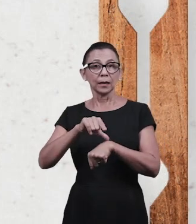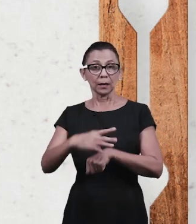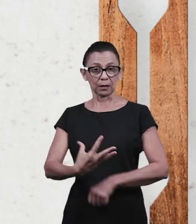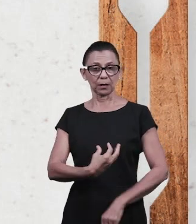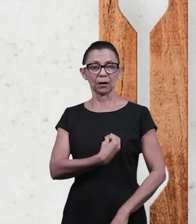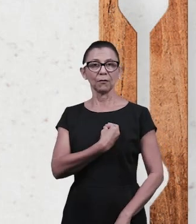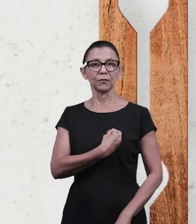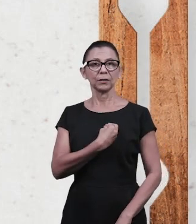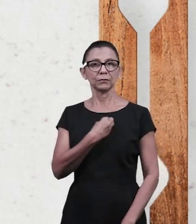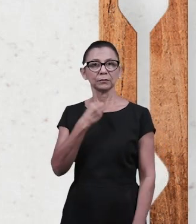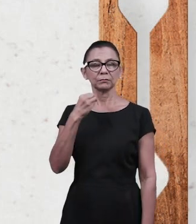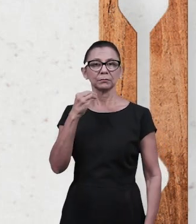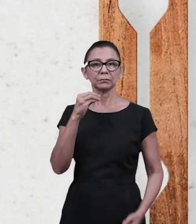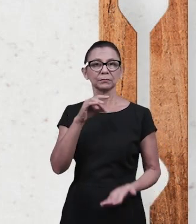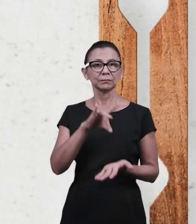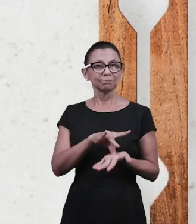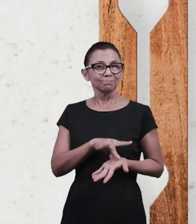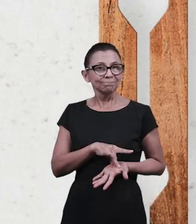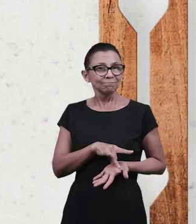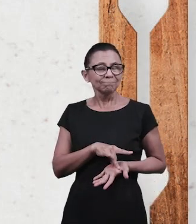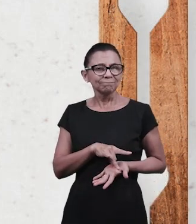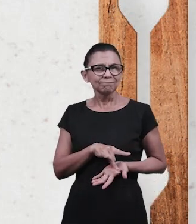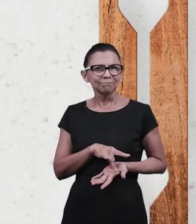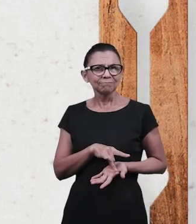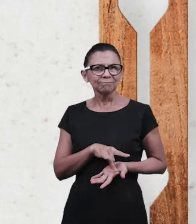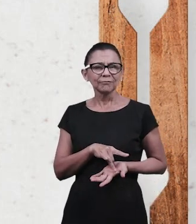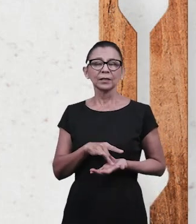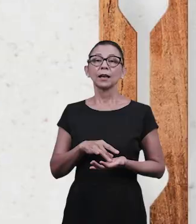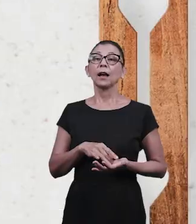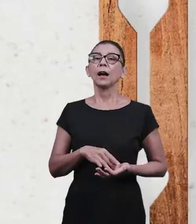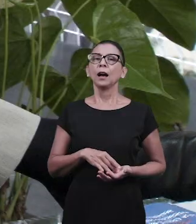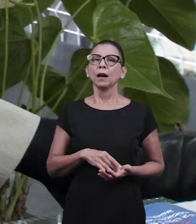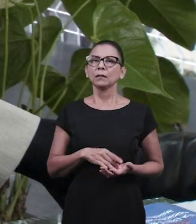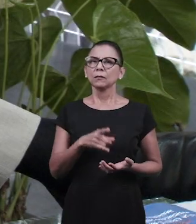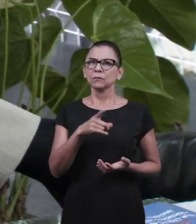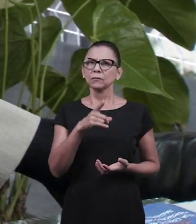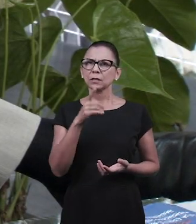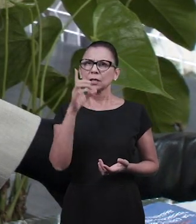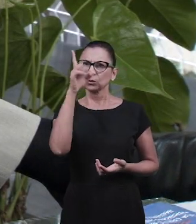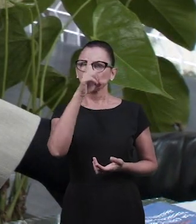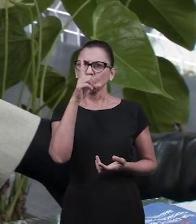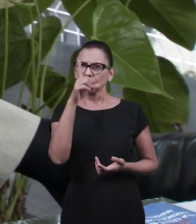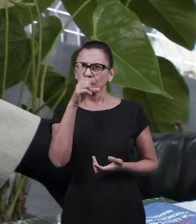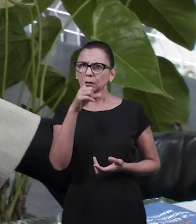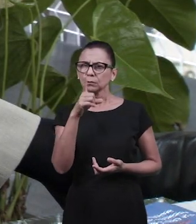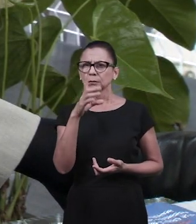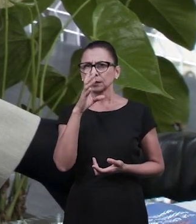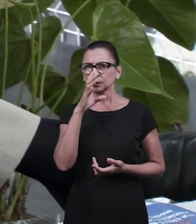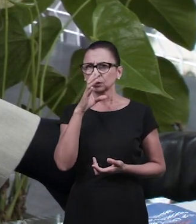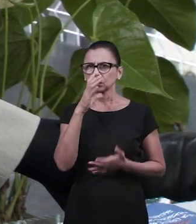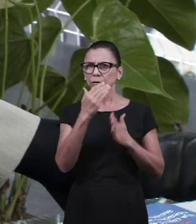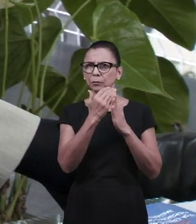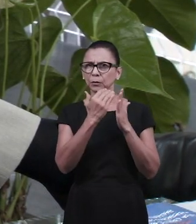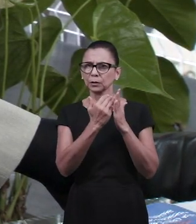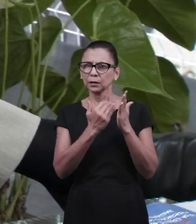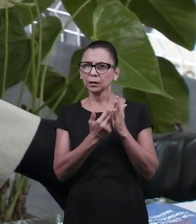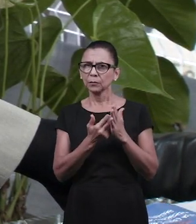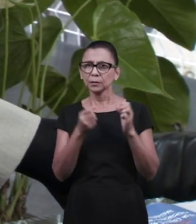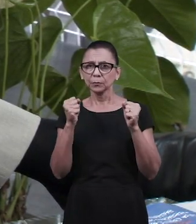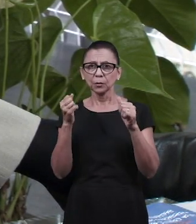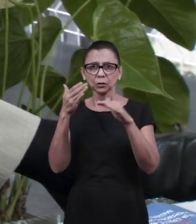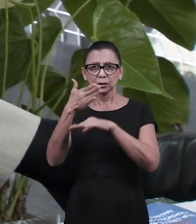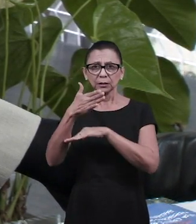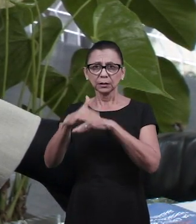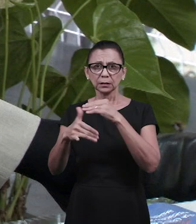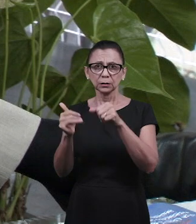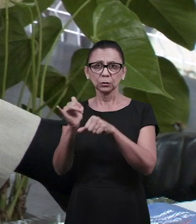13h30 en direct. Et si vous assistez à cette programmation le dimanche, vous pouvez aussi accéder à notre canal YouTube et